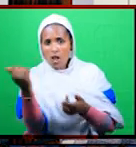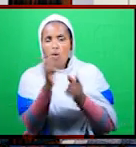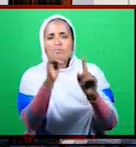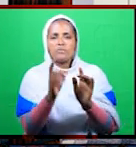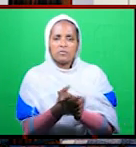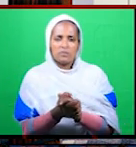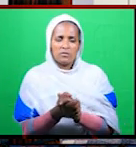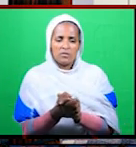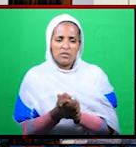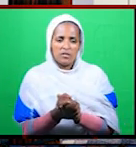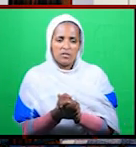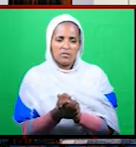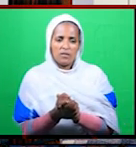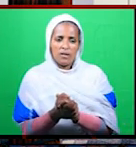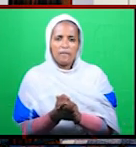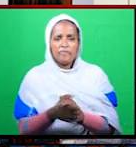ሌላው